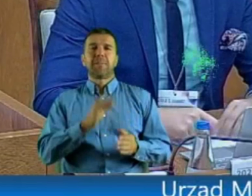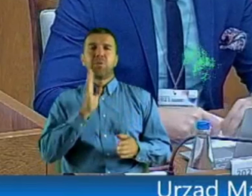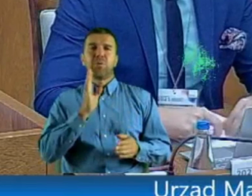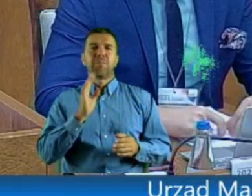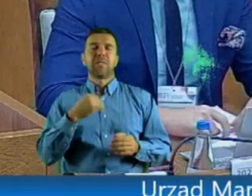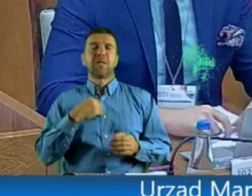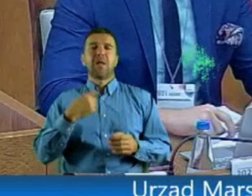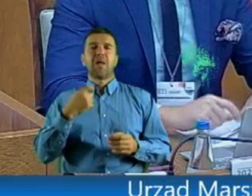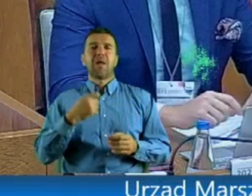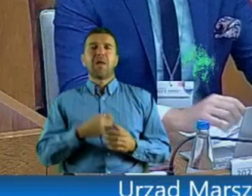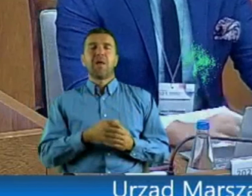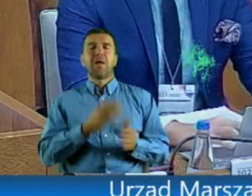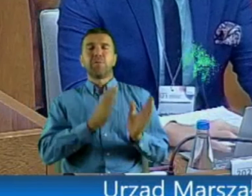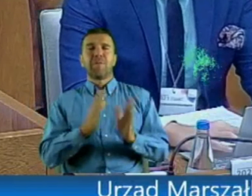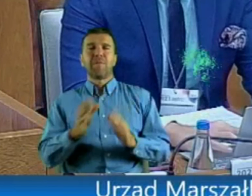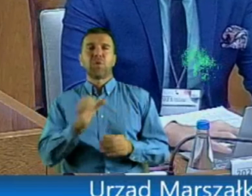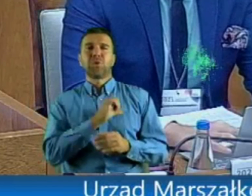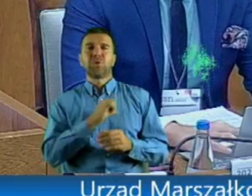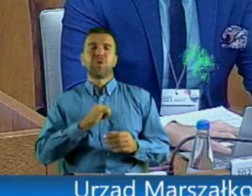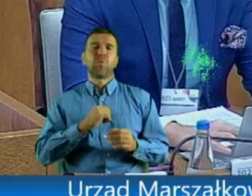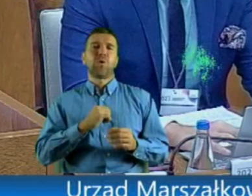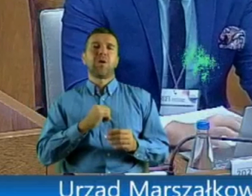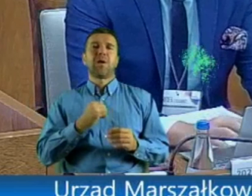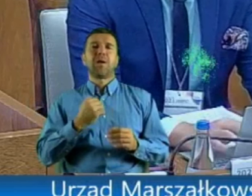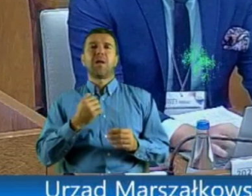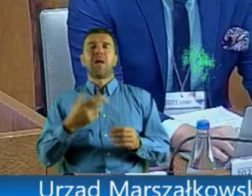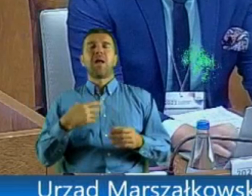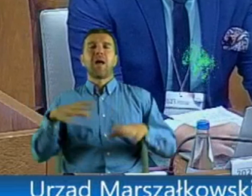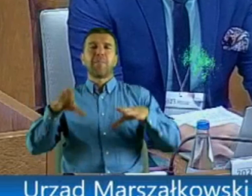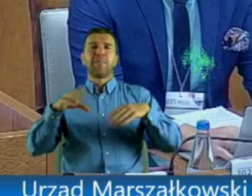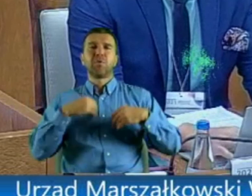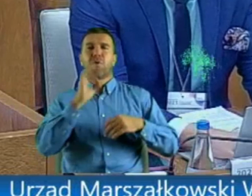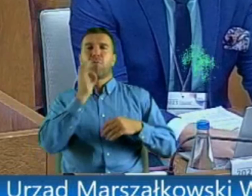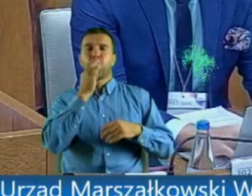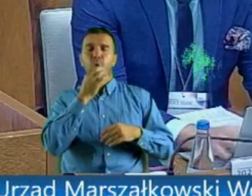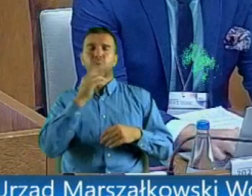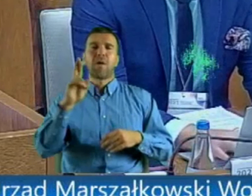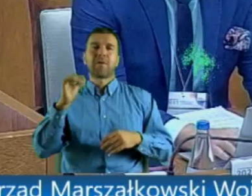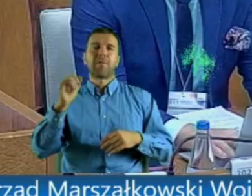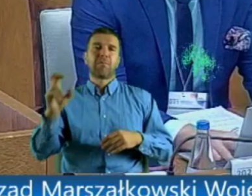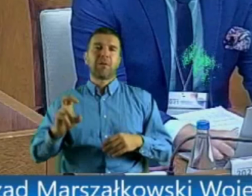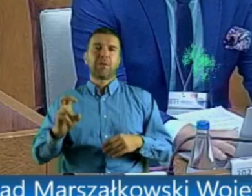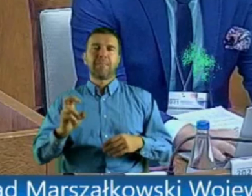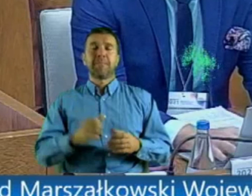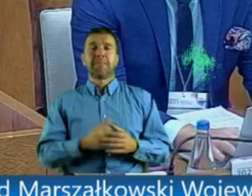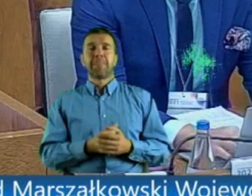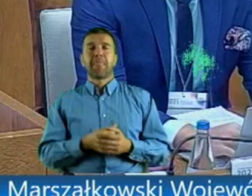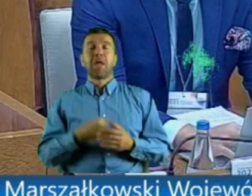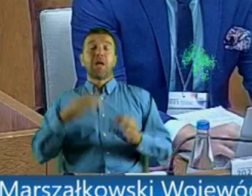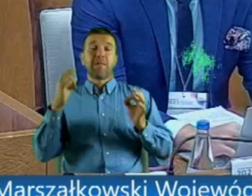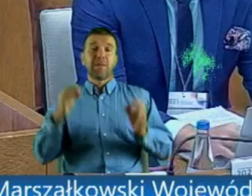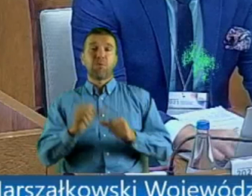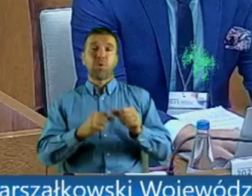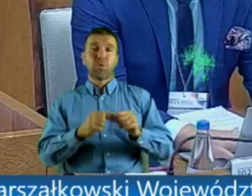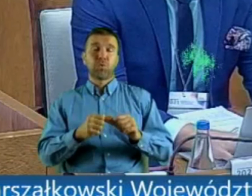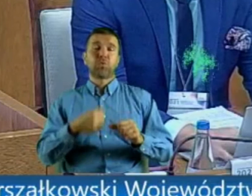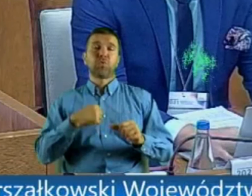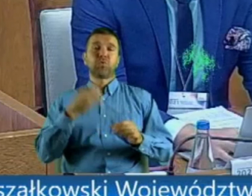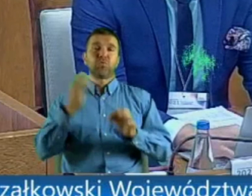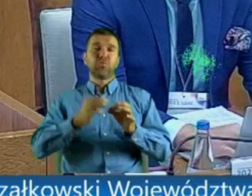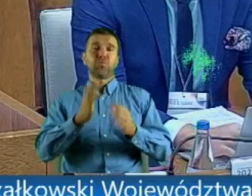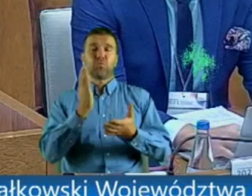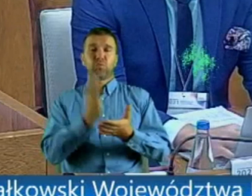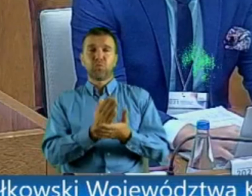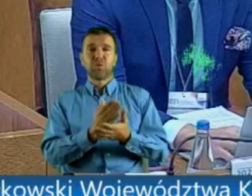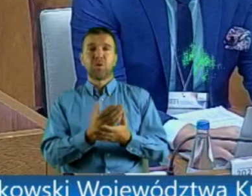Morskiego i przygotowując zasady rekrutacji młodych radnych. W tym roku zaczęliśmy finalizować projekt związany